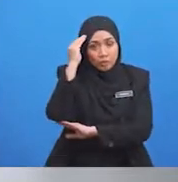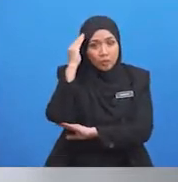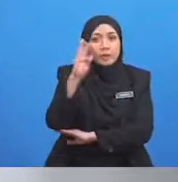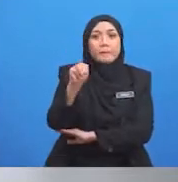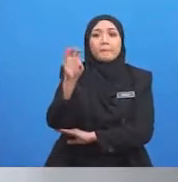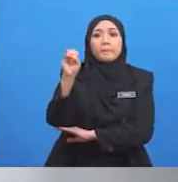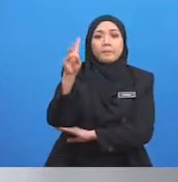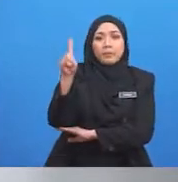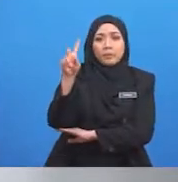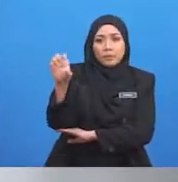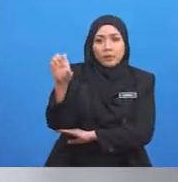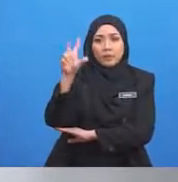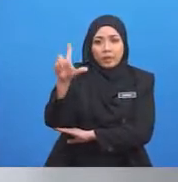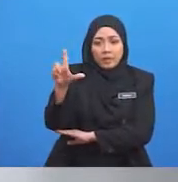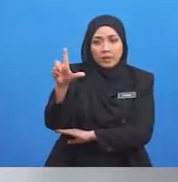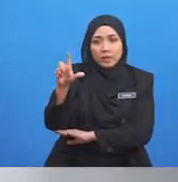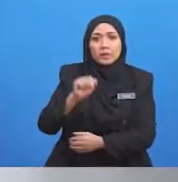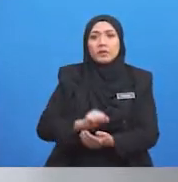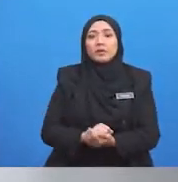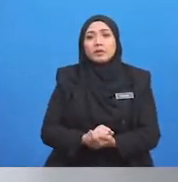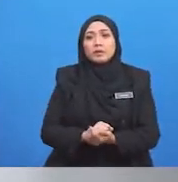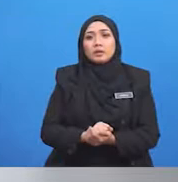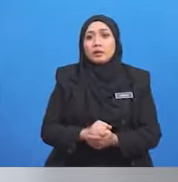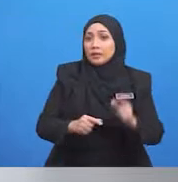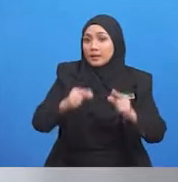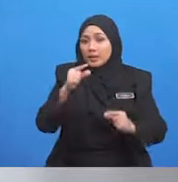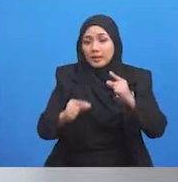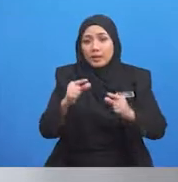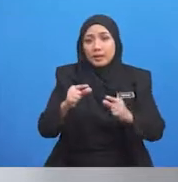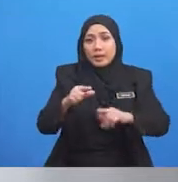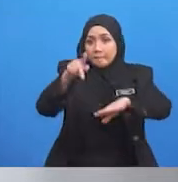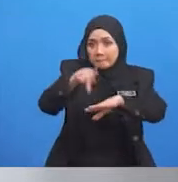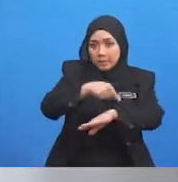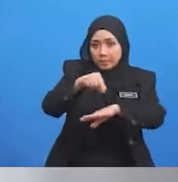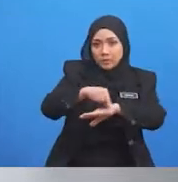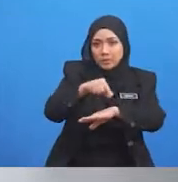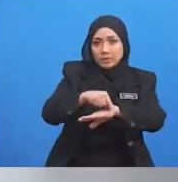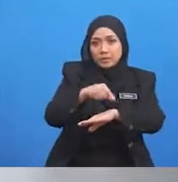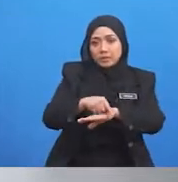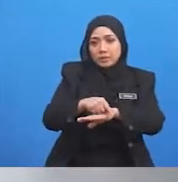pengguna. Di dalam model gelagat pengguna ini, terdapat